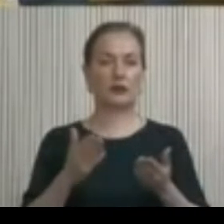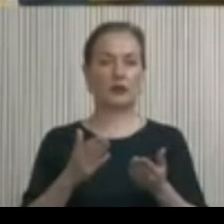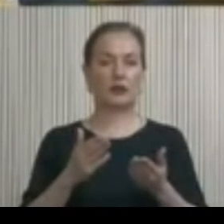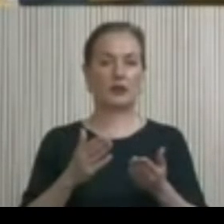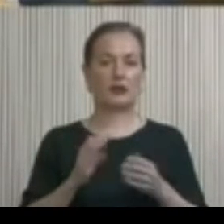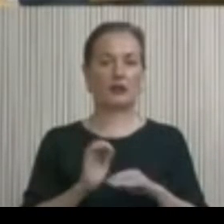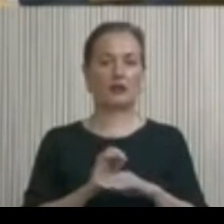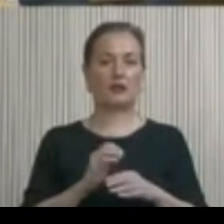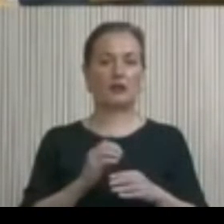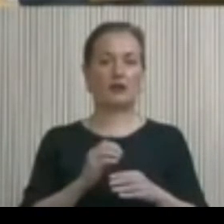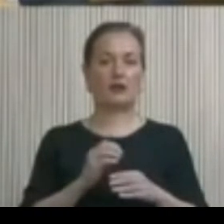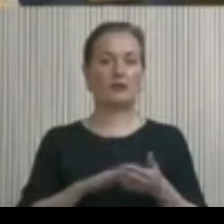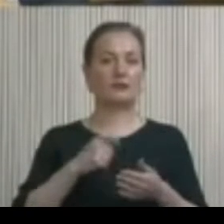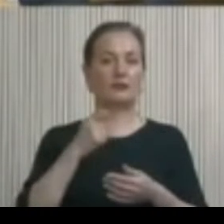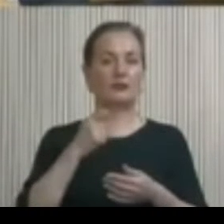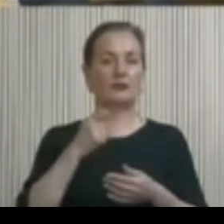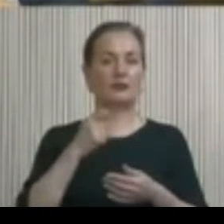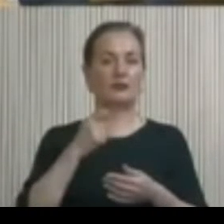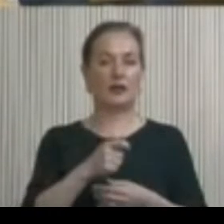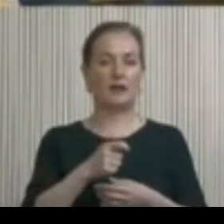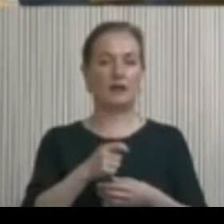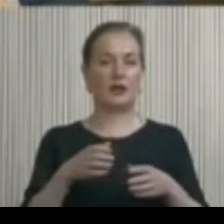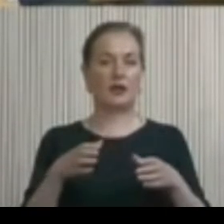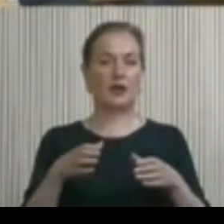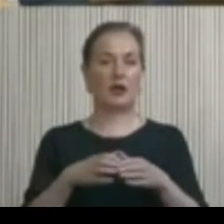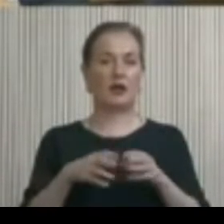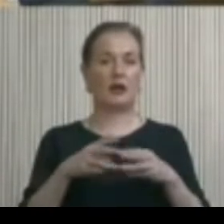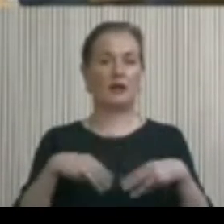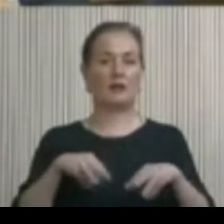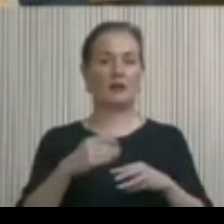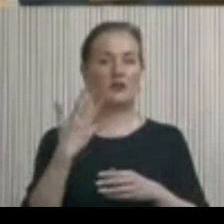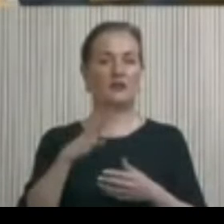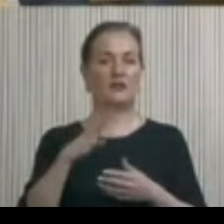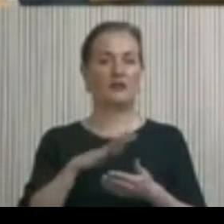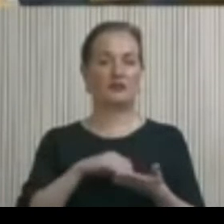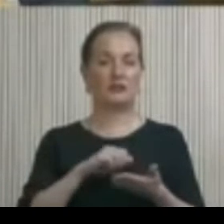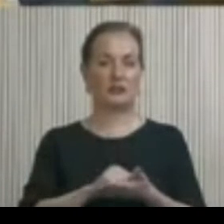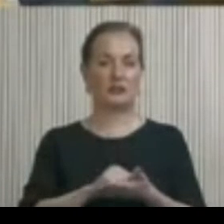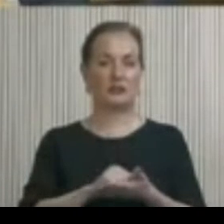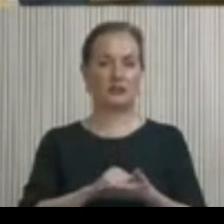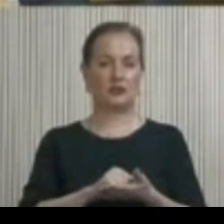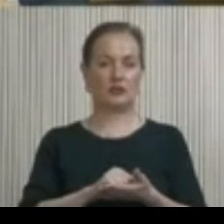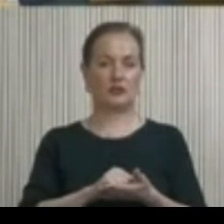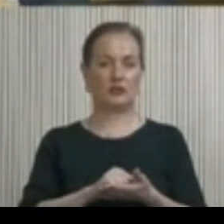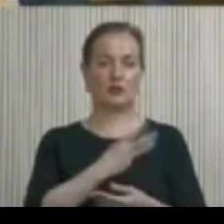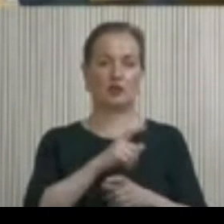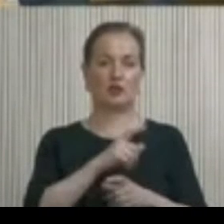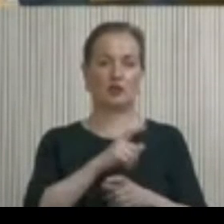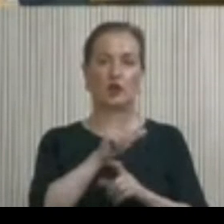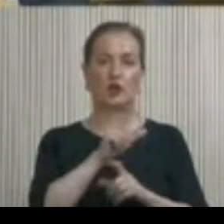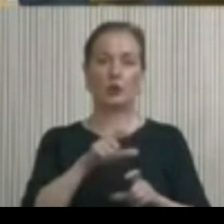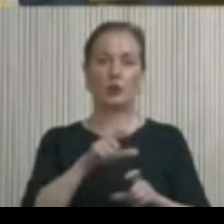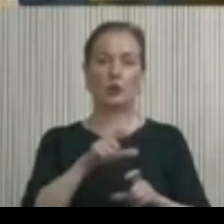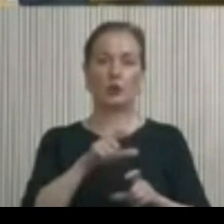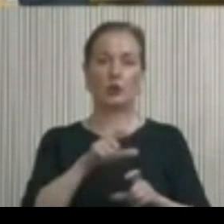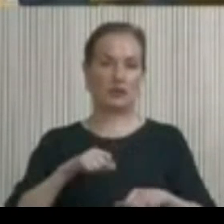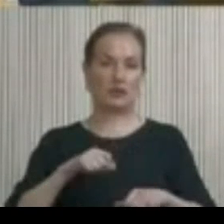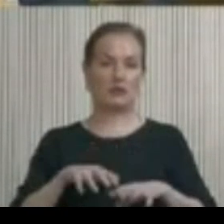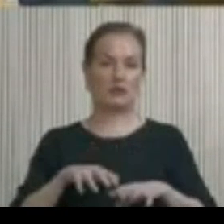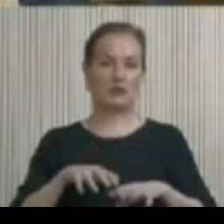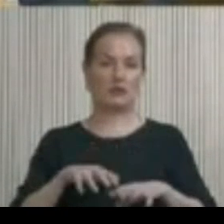направляла на Кабмін і тому інше. Ви знищили намагання людей самоврядуватися на своїх територіях.